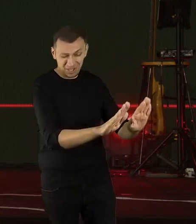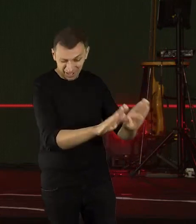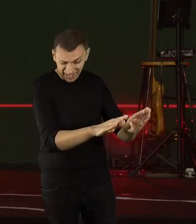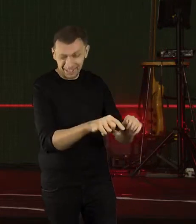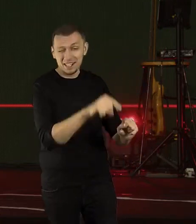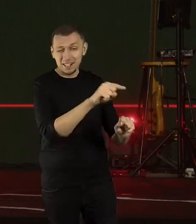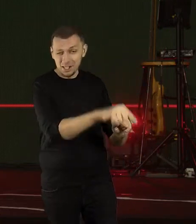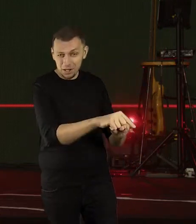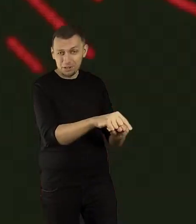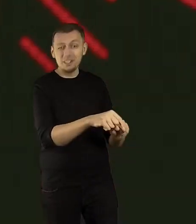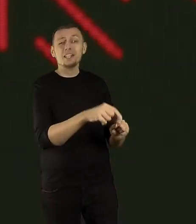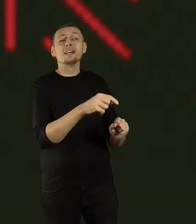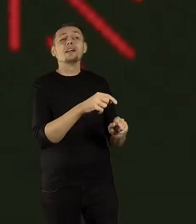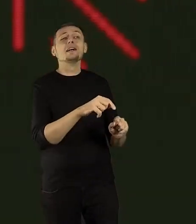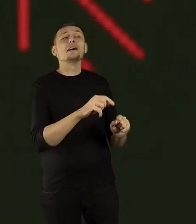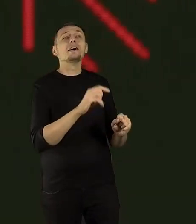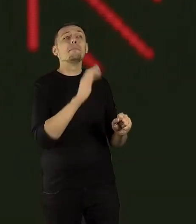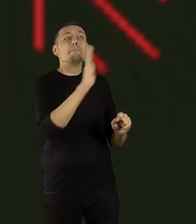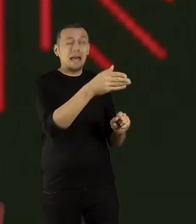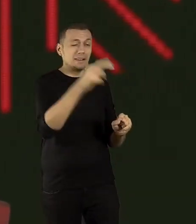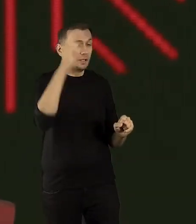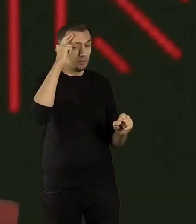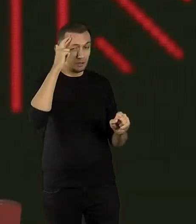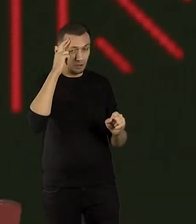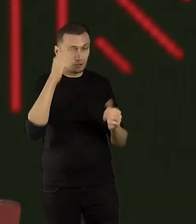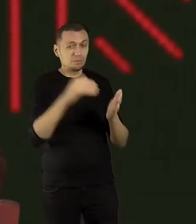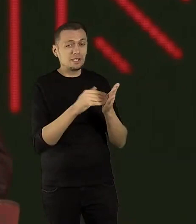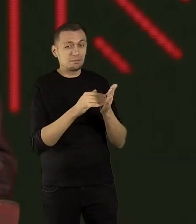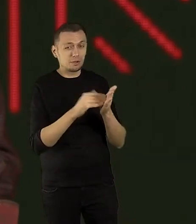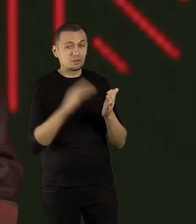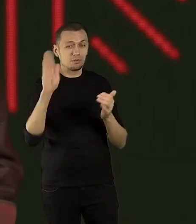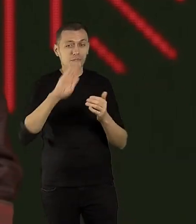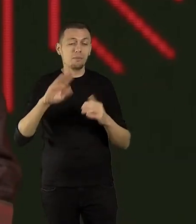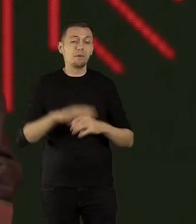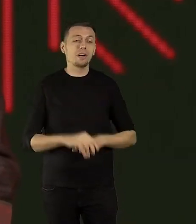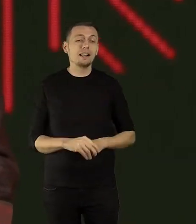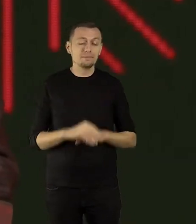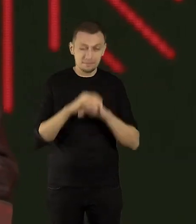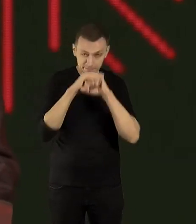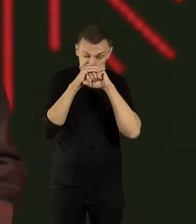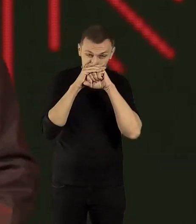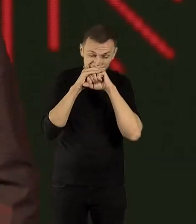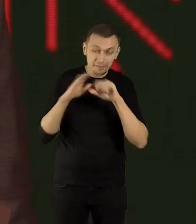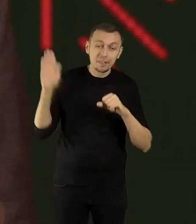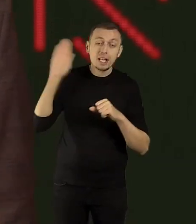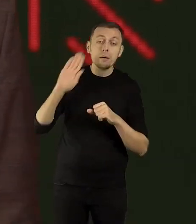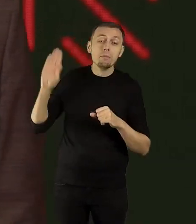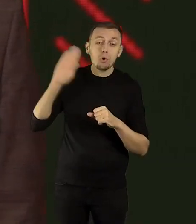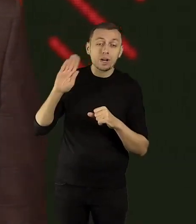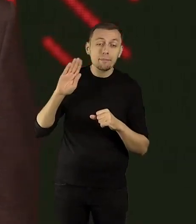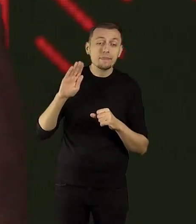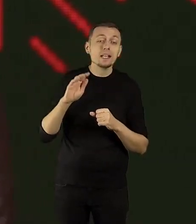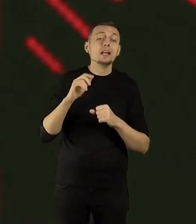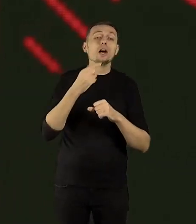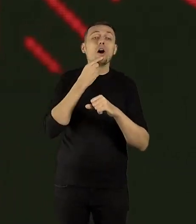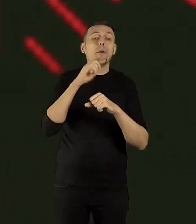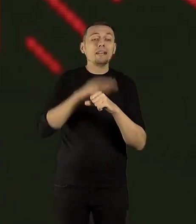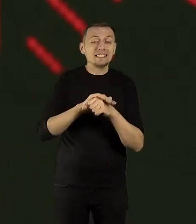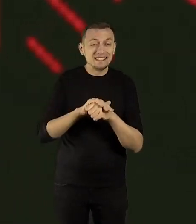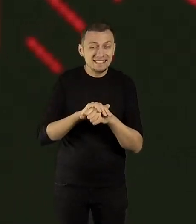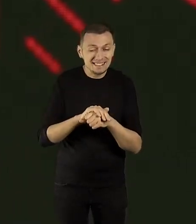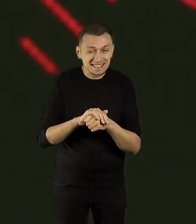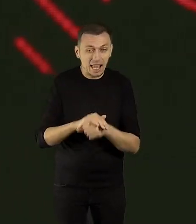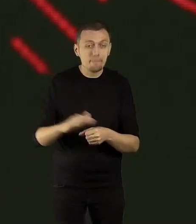są ubodzy. I Bóg zawsze dotrzymuje swoich obietnic. Zawsze dotrzymuje swoich obietnic. Wiecie, te dwie zwrotki